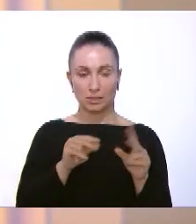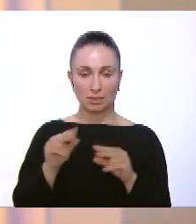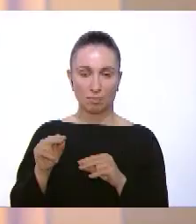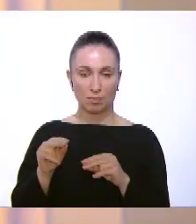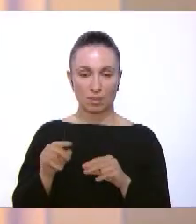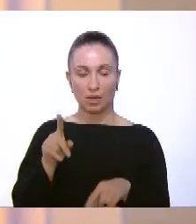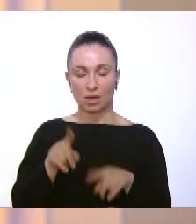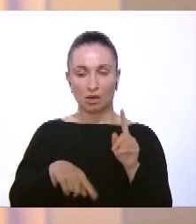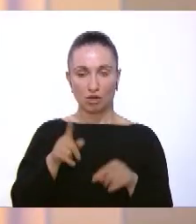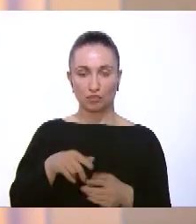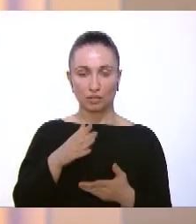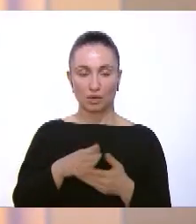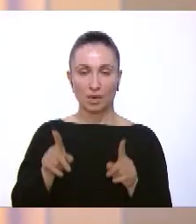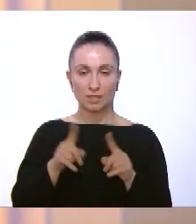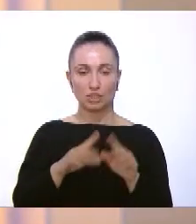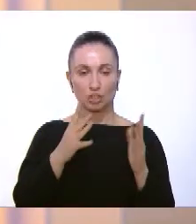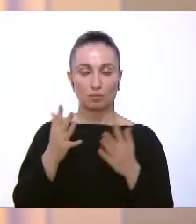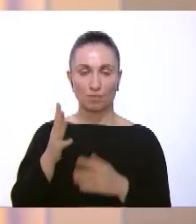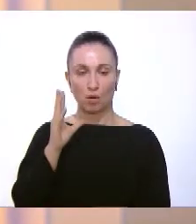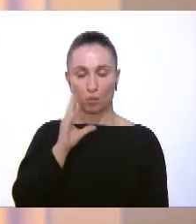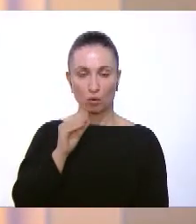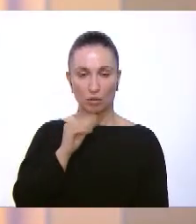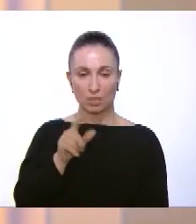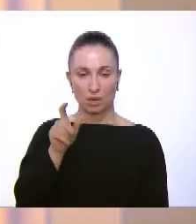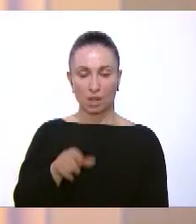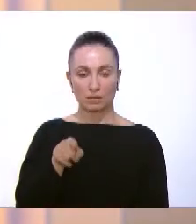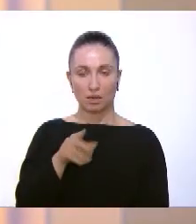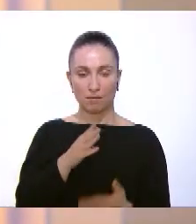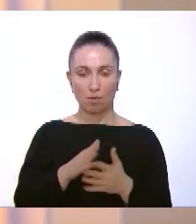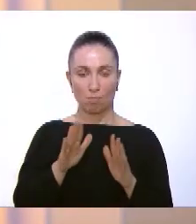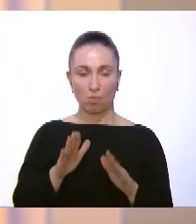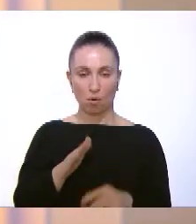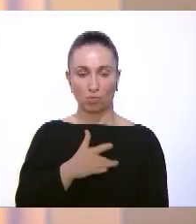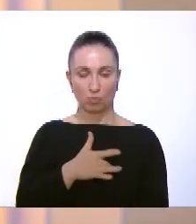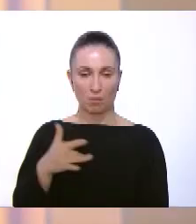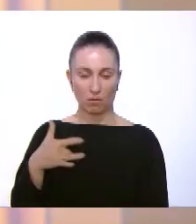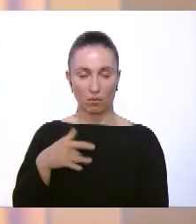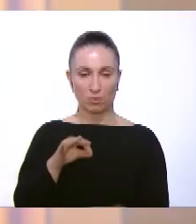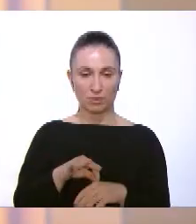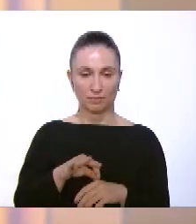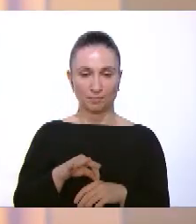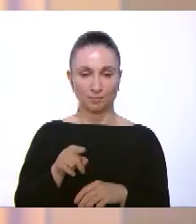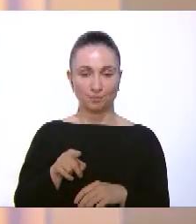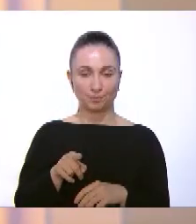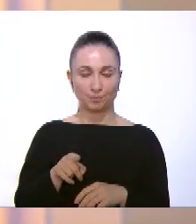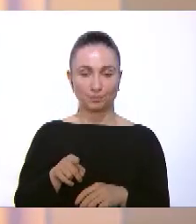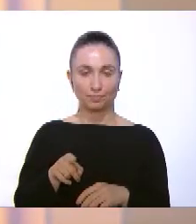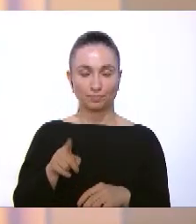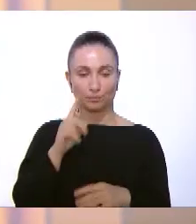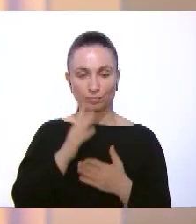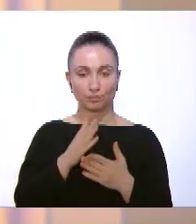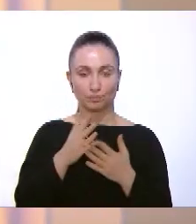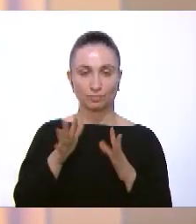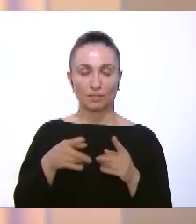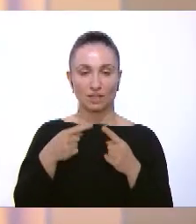საბედნიეროდ იშვიათია ისეთი შემთხვევა, როდესაც ადამიანს აქვს მხოლოდ ტუბერკულოზი. ძირითადად ეს